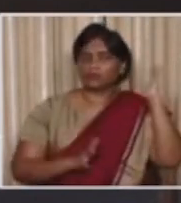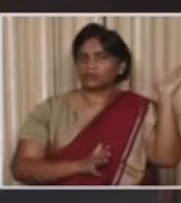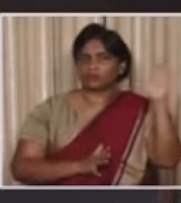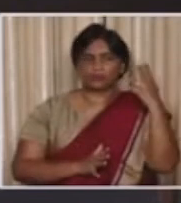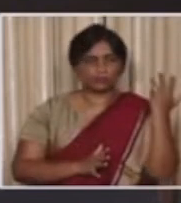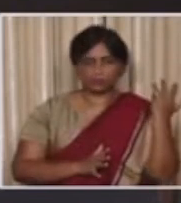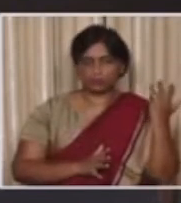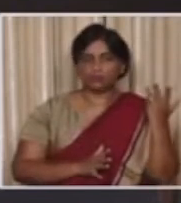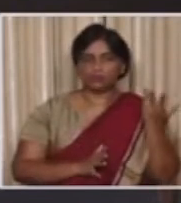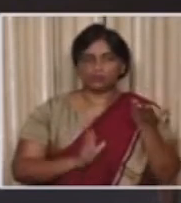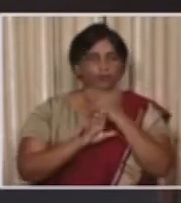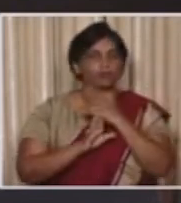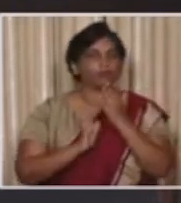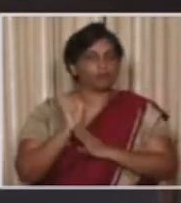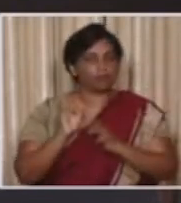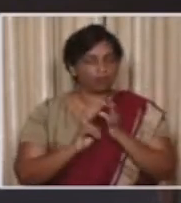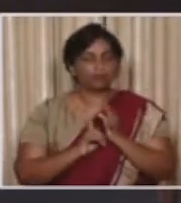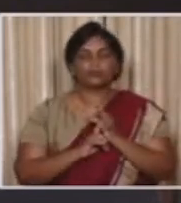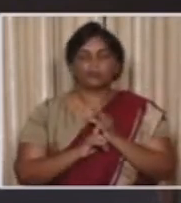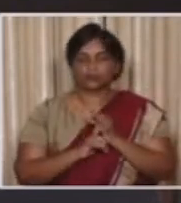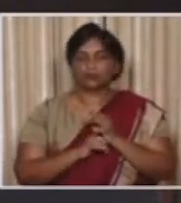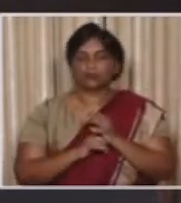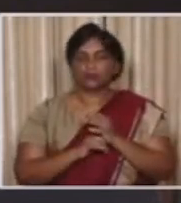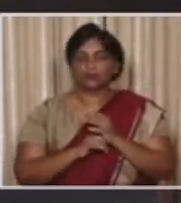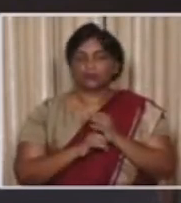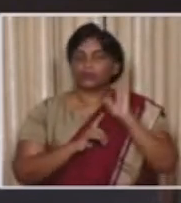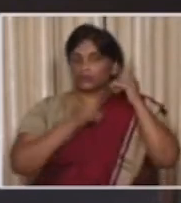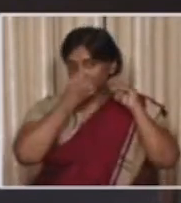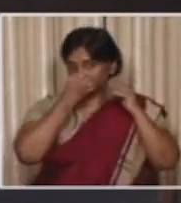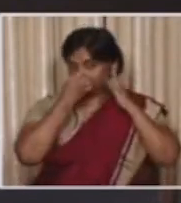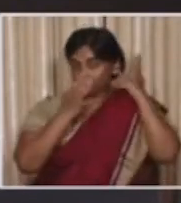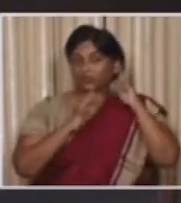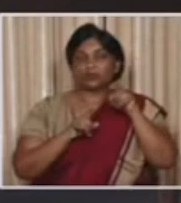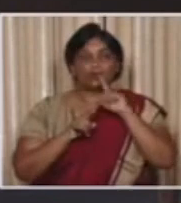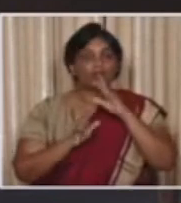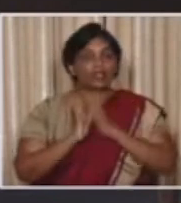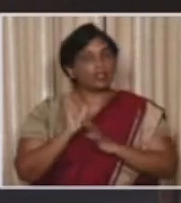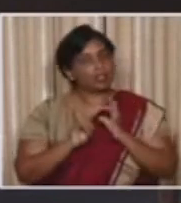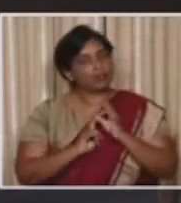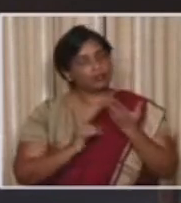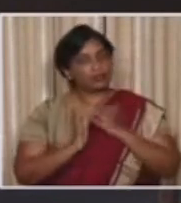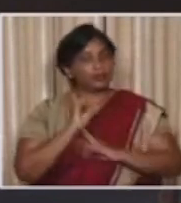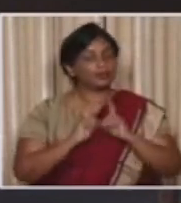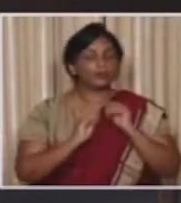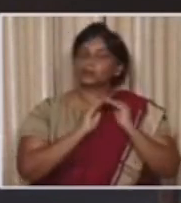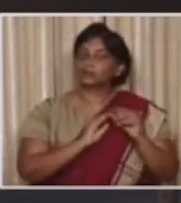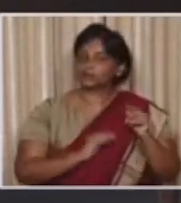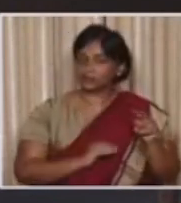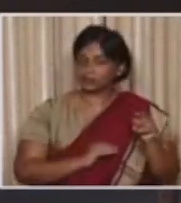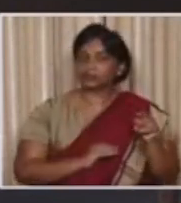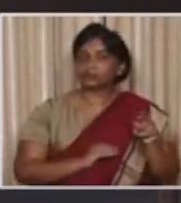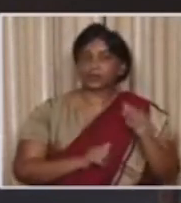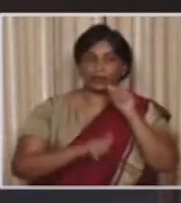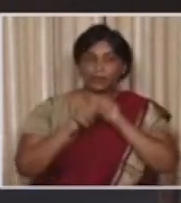නැහැ. පහුගිය අමතිවරයා ස්පෙෂල් පාත්වේ. ස්පෙෂල් පාත්වේ මොකද ඇමති හෝ අමාත්‍යාංශය